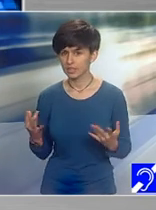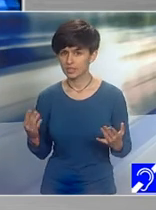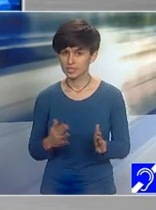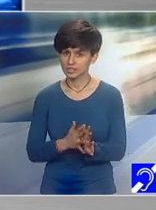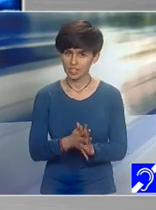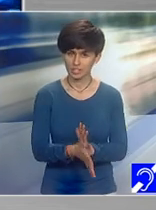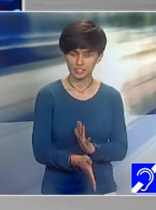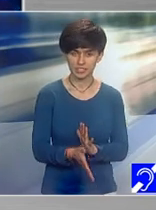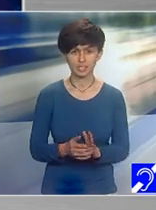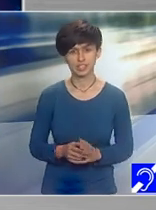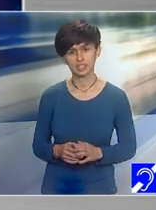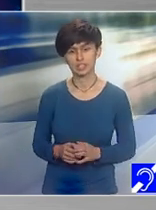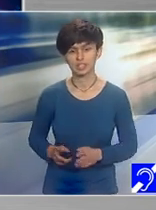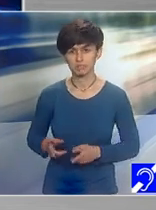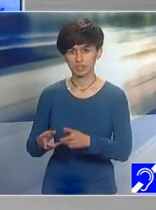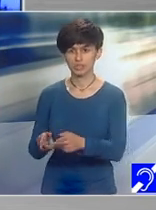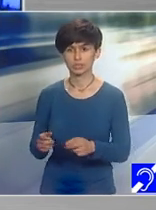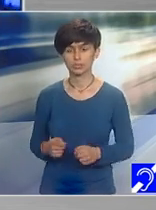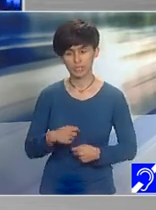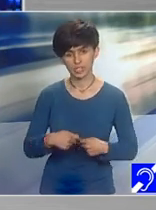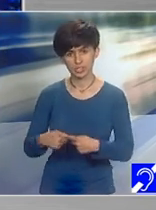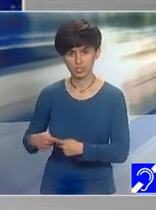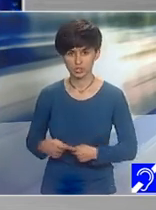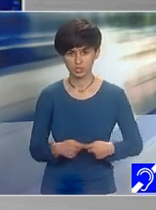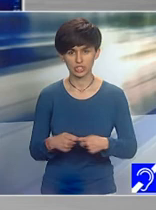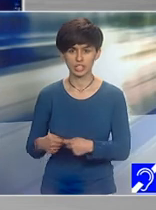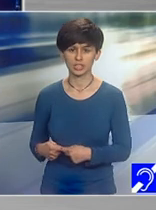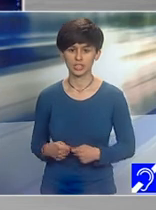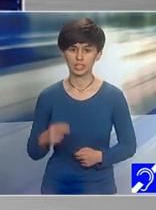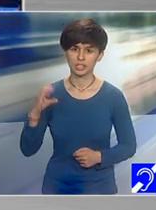infrastructura rutieră, cât s-a investit în societatea de transport în comun, în CTP.